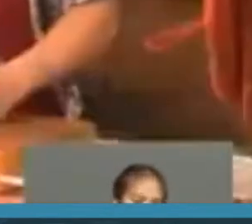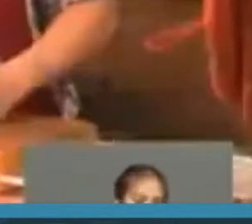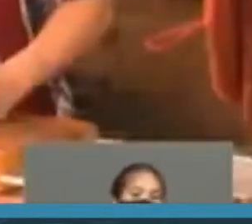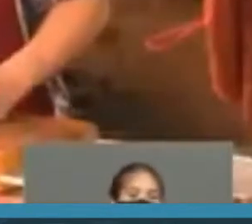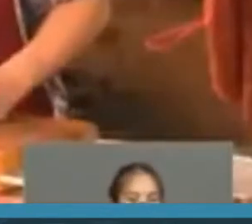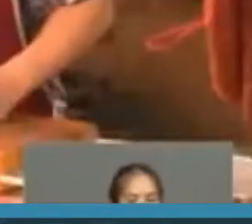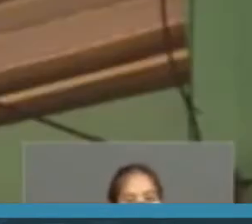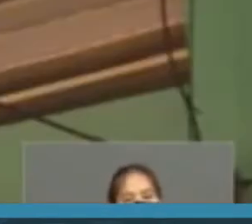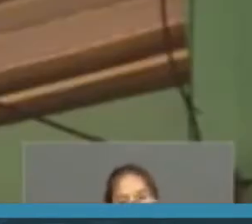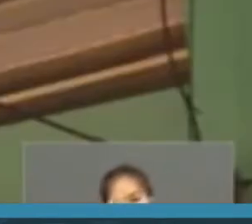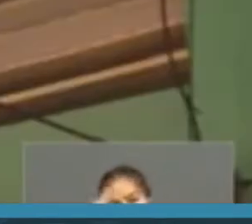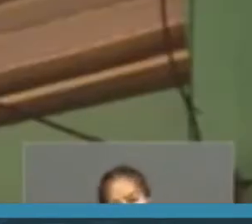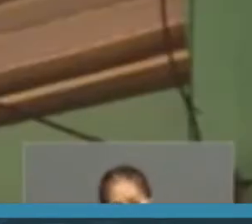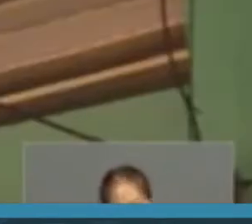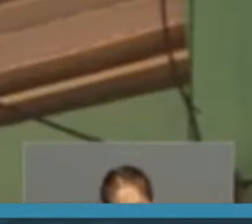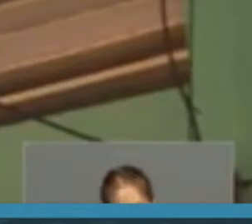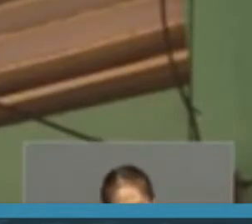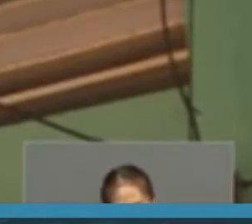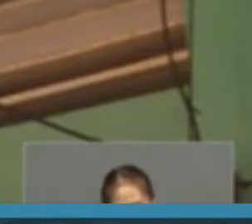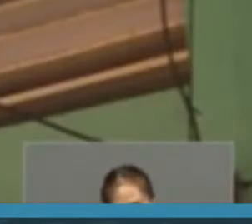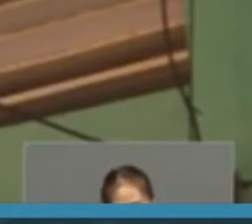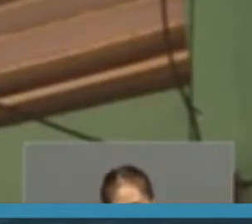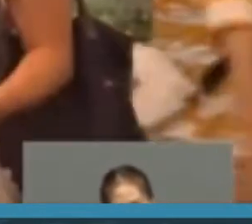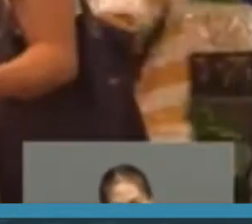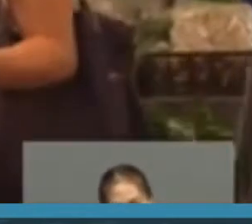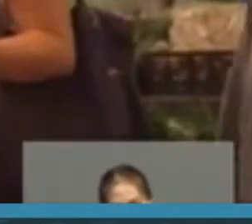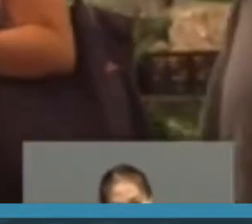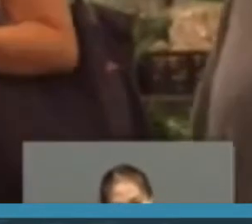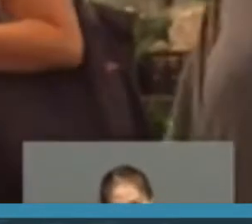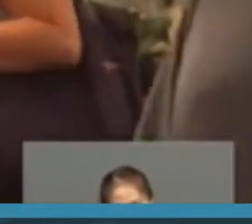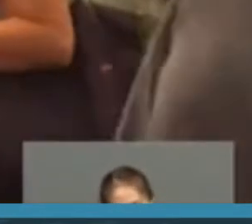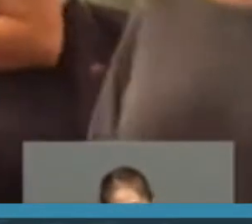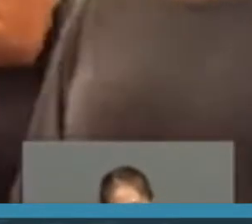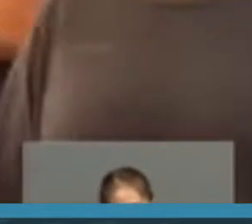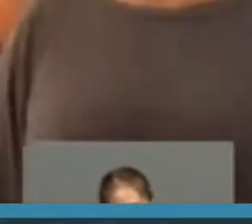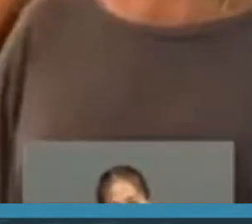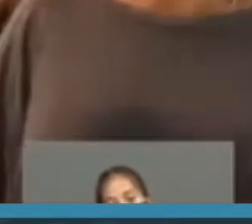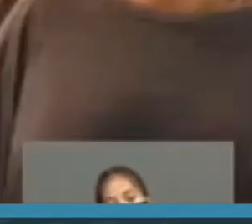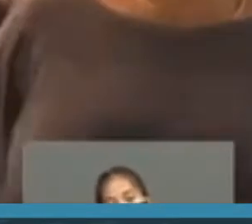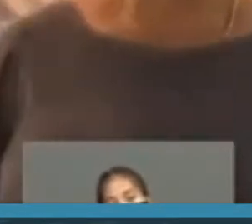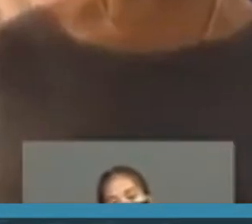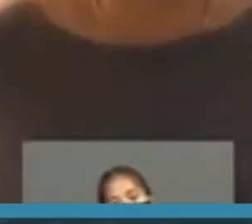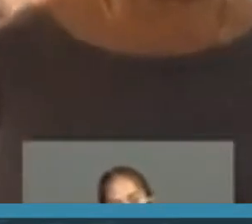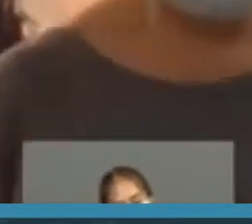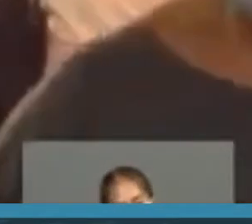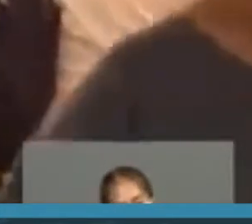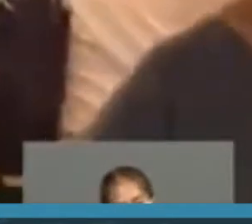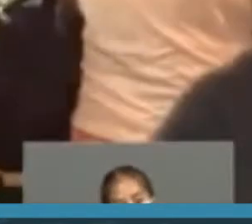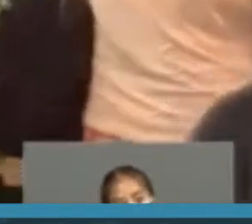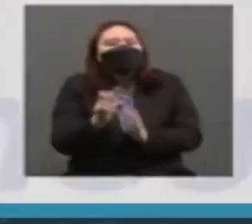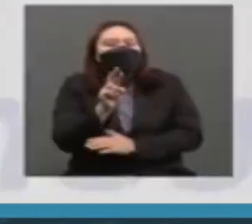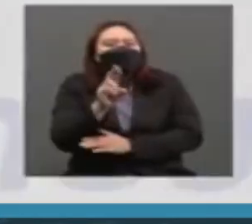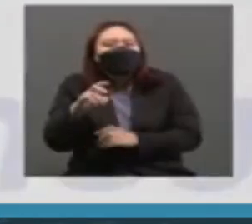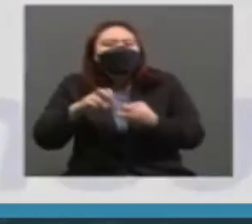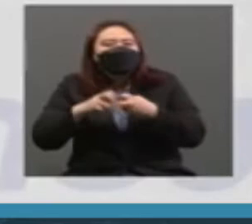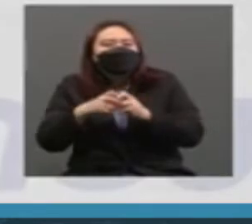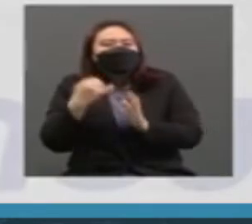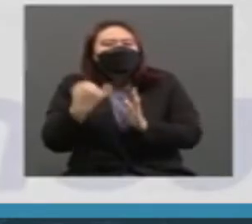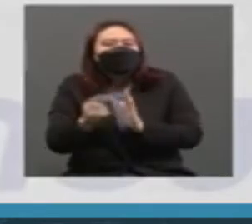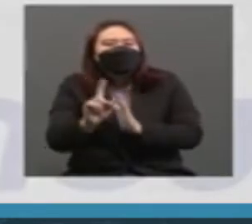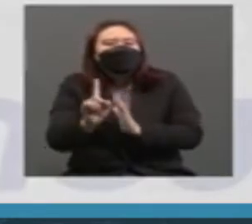ายนจนถึงวันที่14กันยายนนี้ระหว่างเวลา 6:00 นถึง 22:59 น